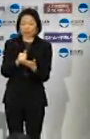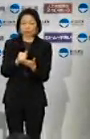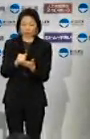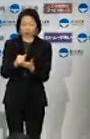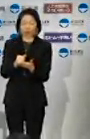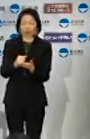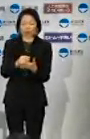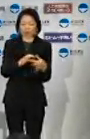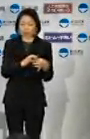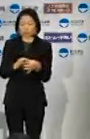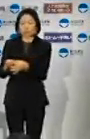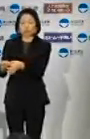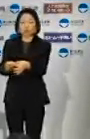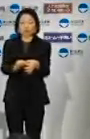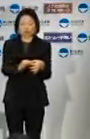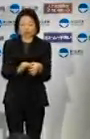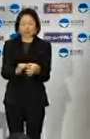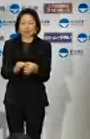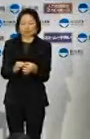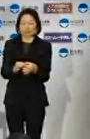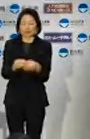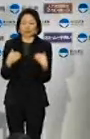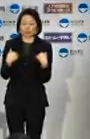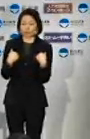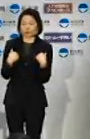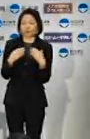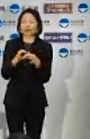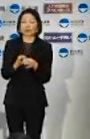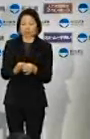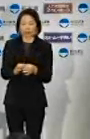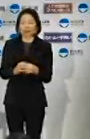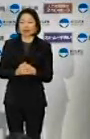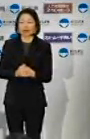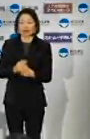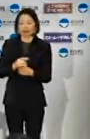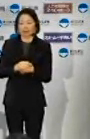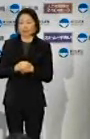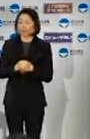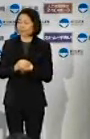して、その考え方はMaaSということで、今いろんな